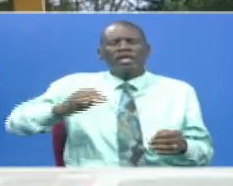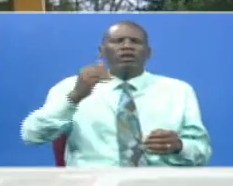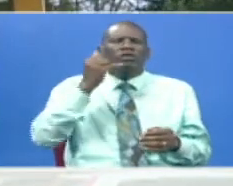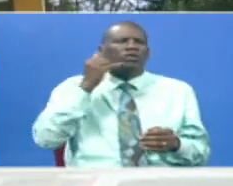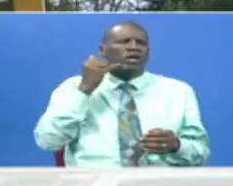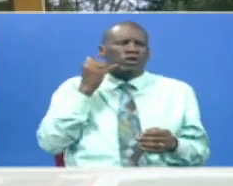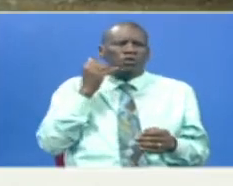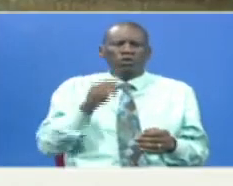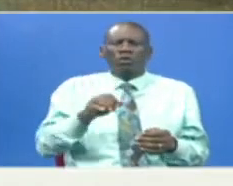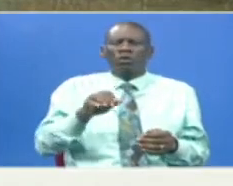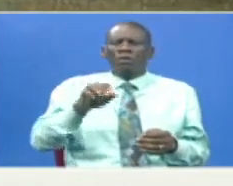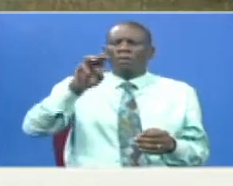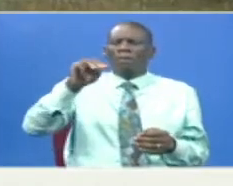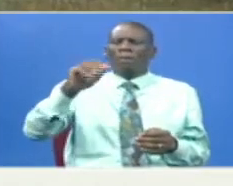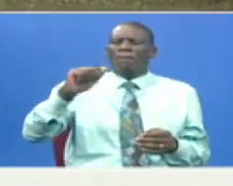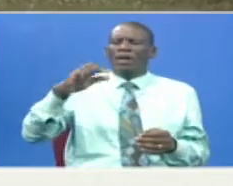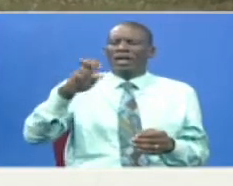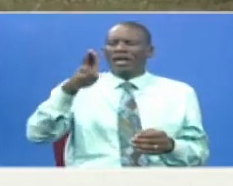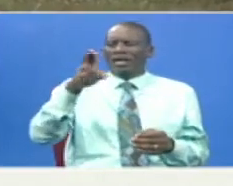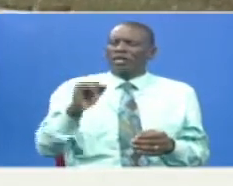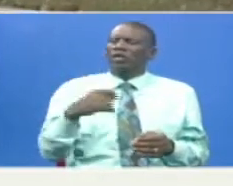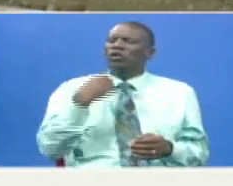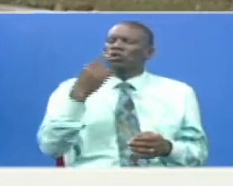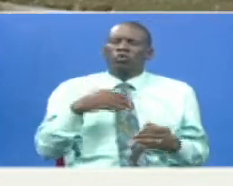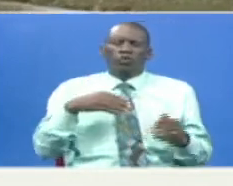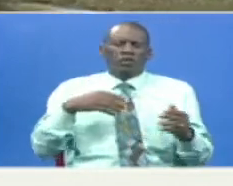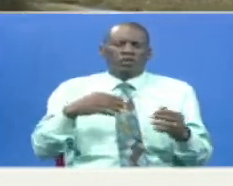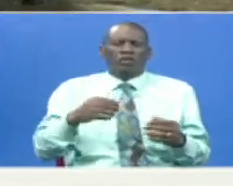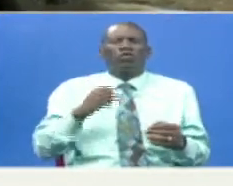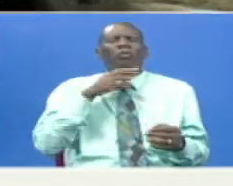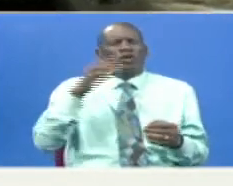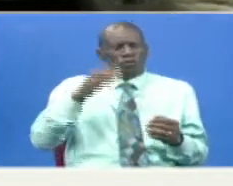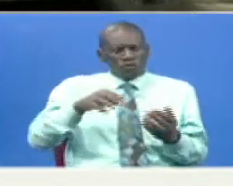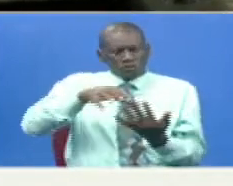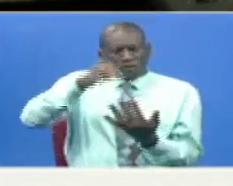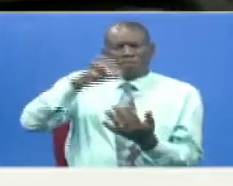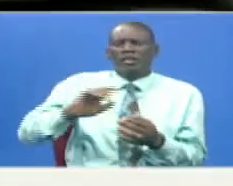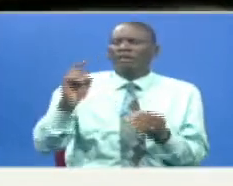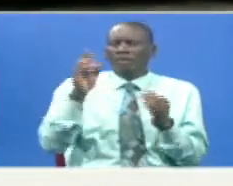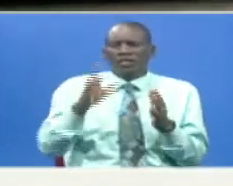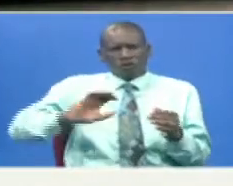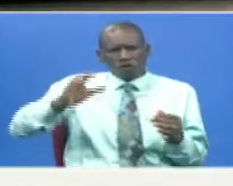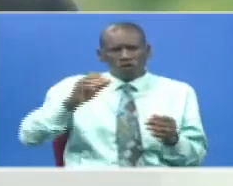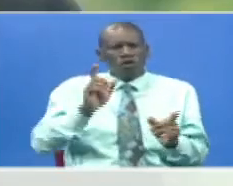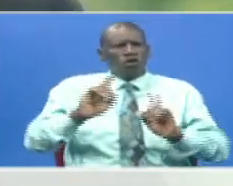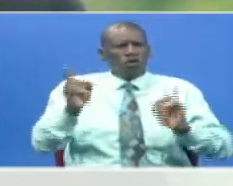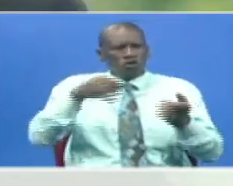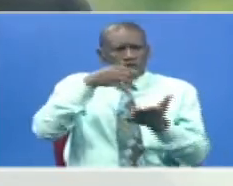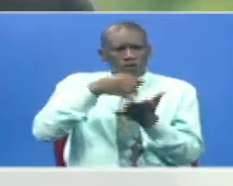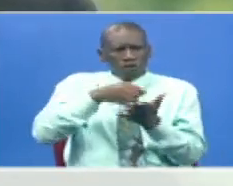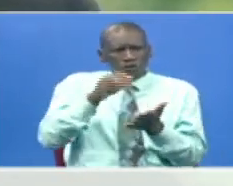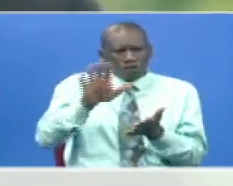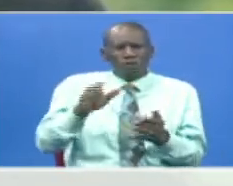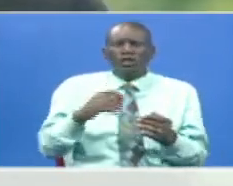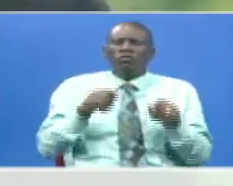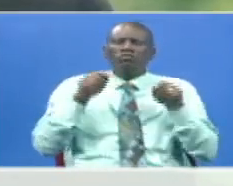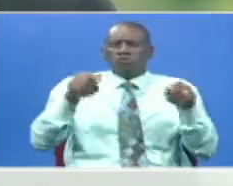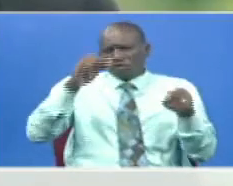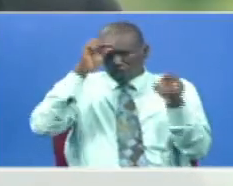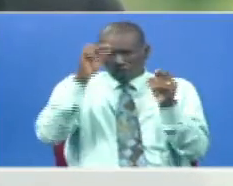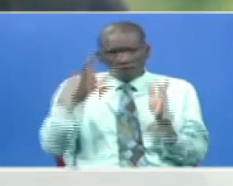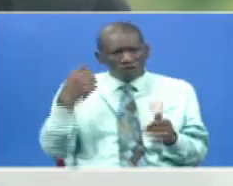Nakuru, Benjamin Magare Gikenyi, akipinga uteuzi wa mawaziri wa kaunti kwa kutojumuishwa, akishutumu gavana huyo